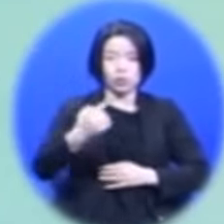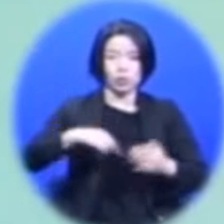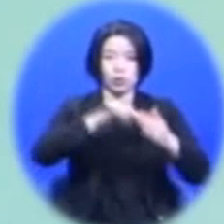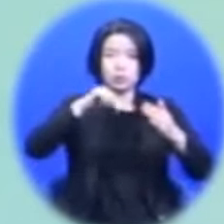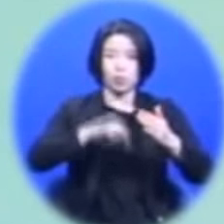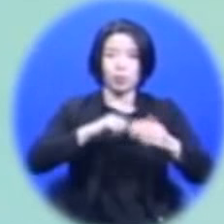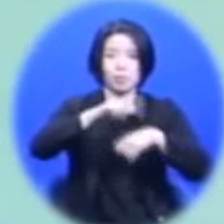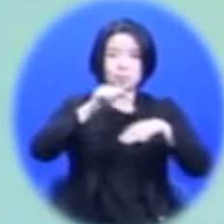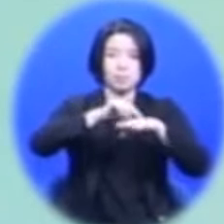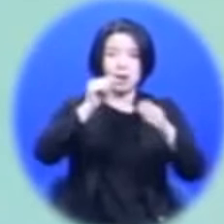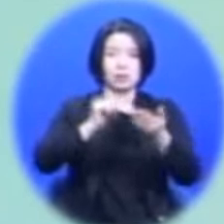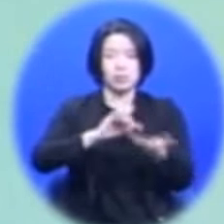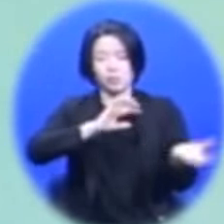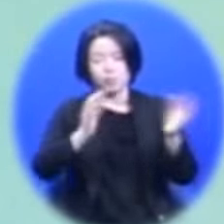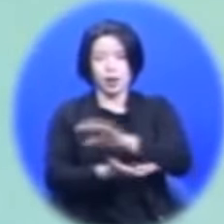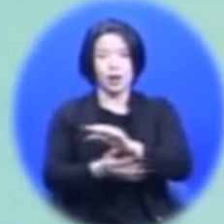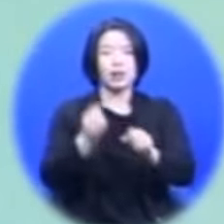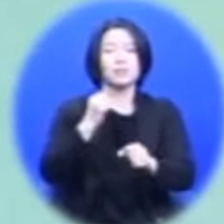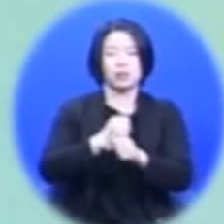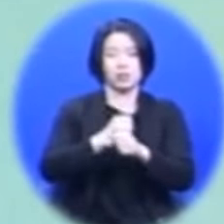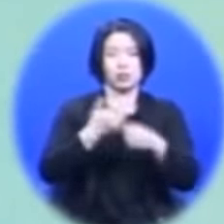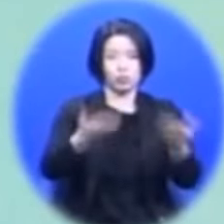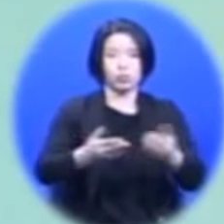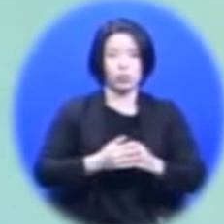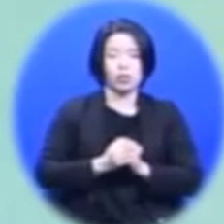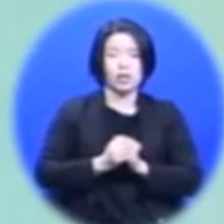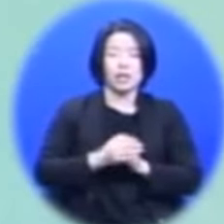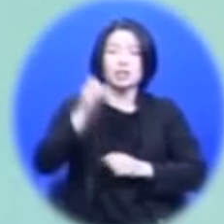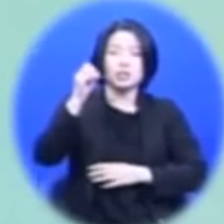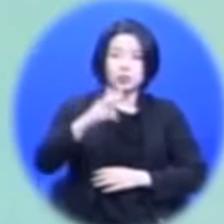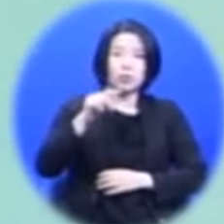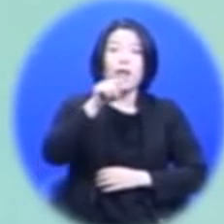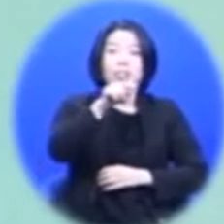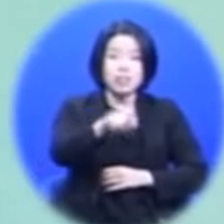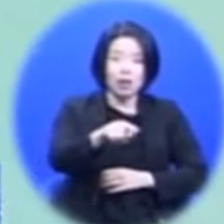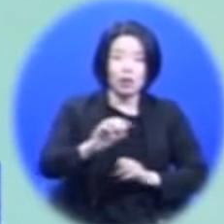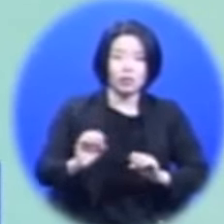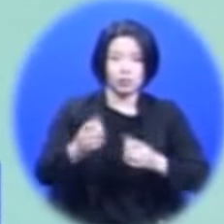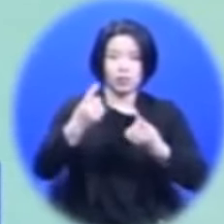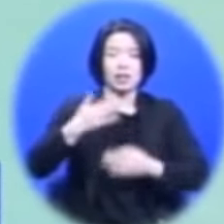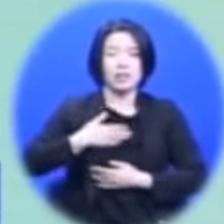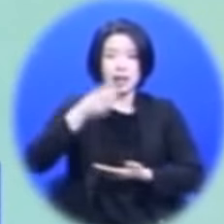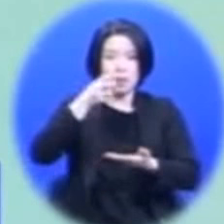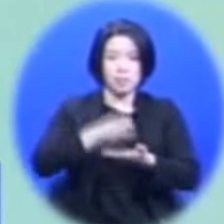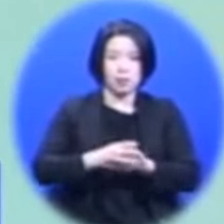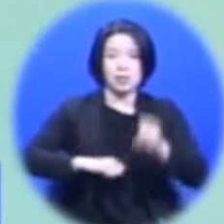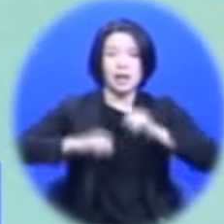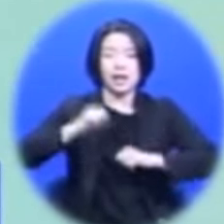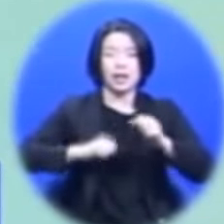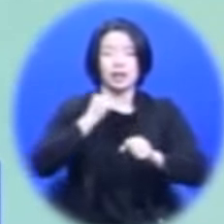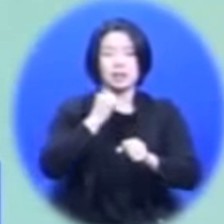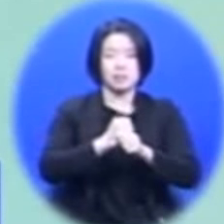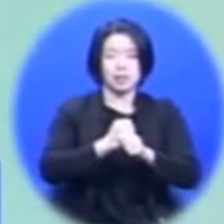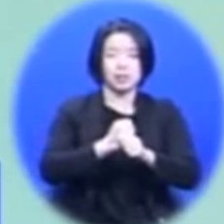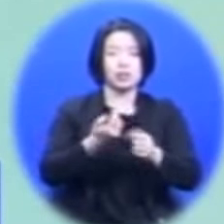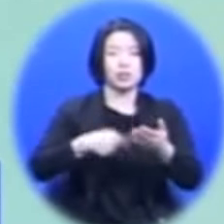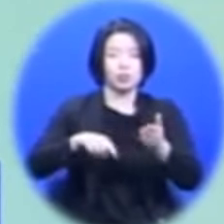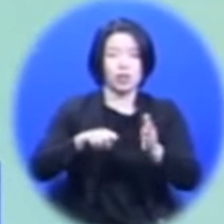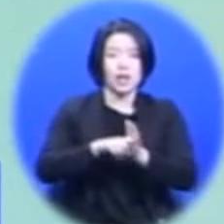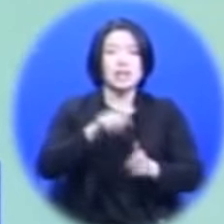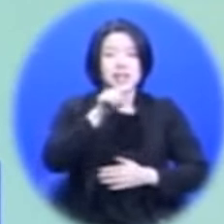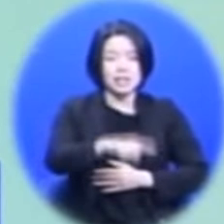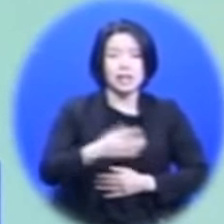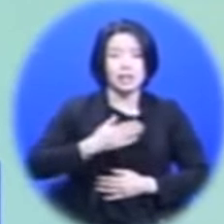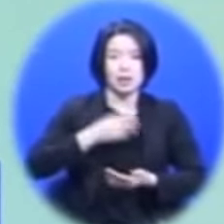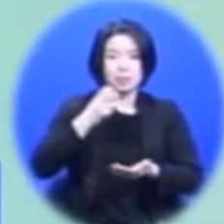속마음을 뒤집어 놓으시겠다는, 그리고 너로 내 율례를 행하게 하리니 너희가 내 규례를